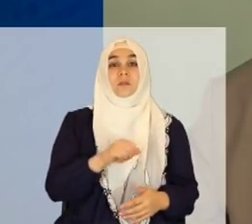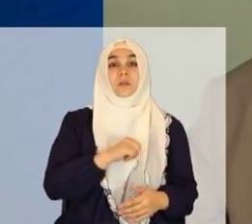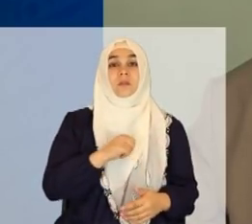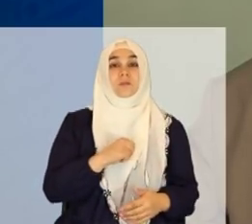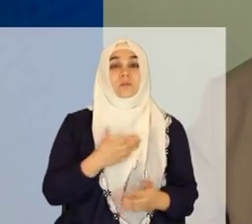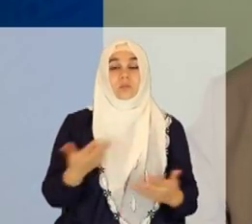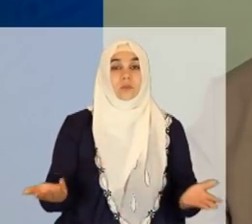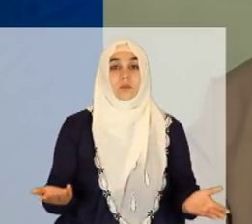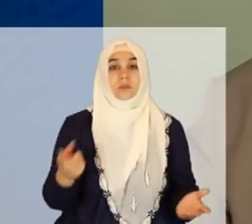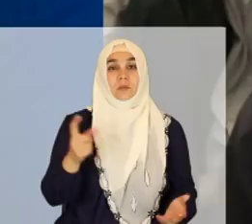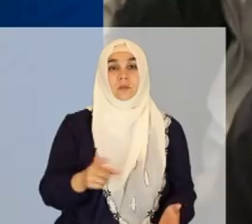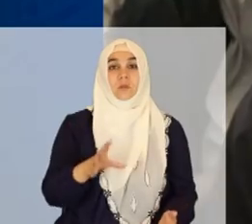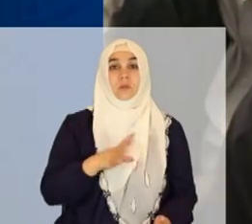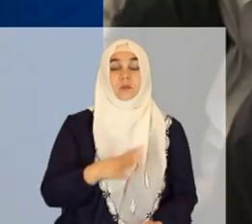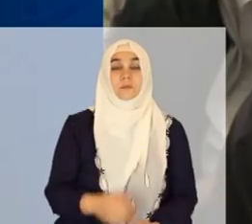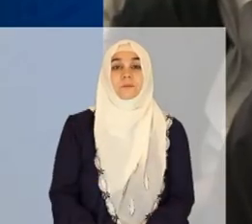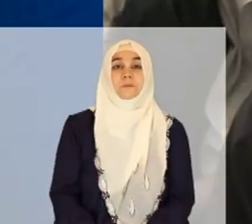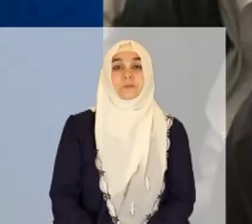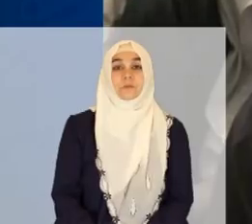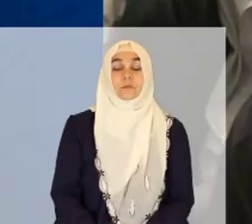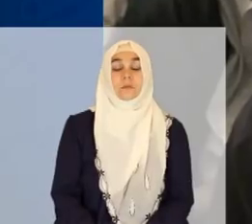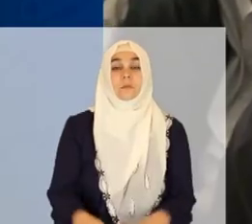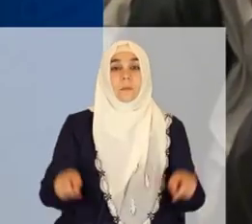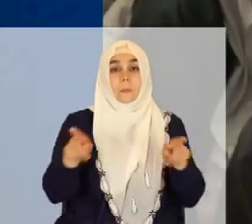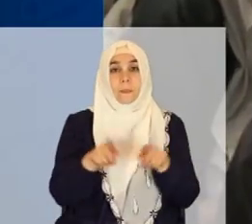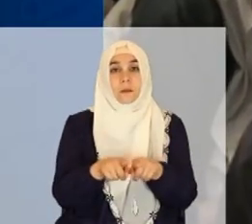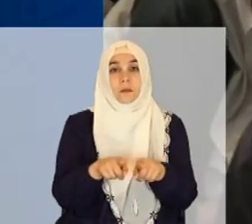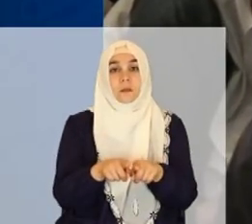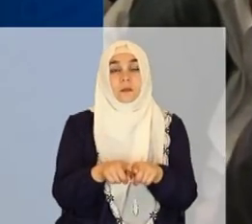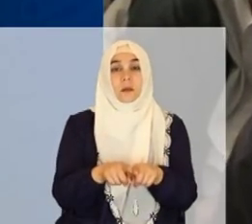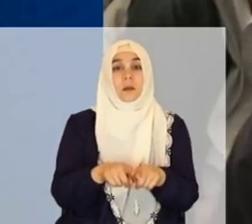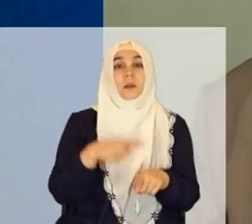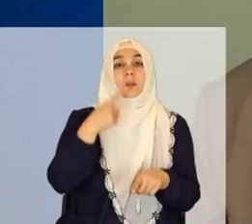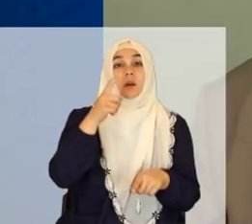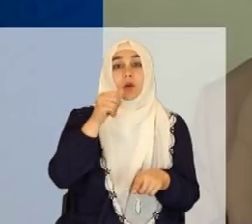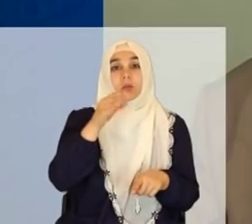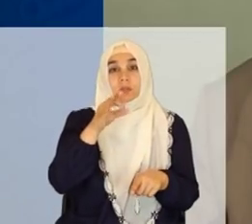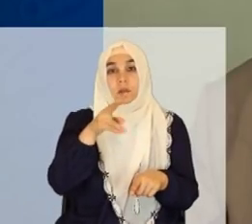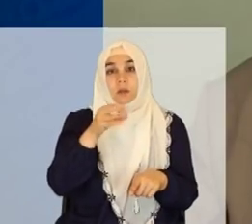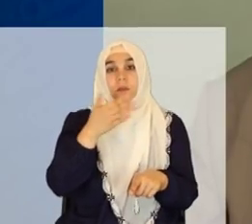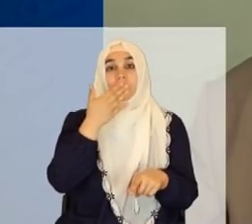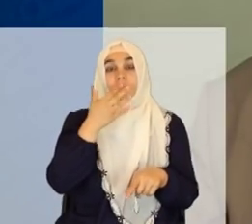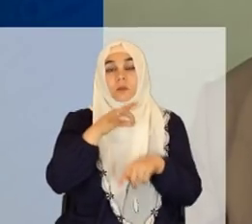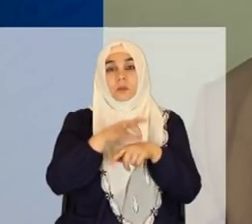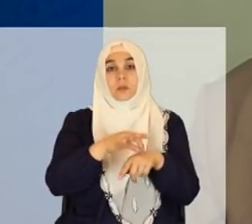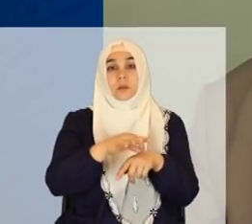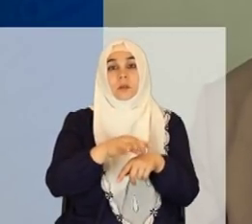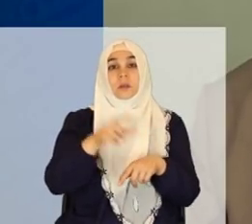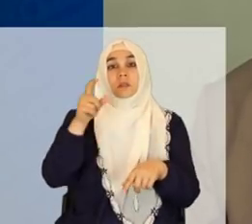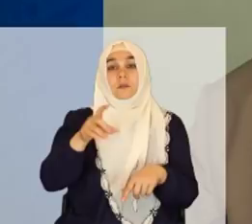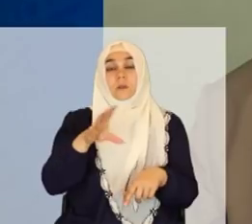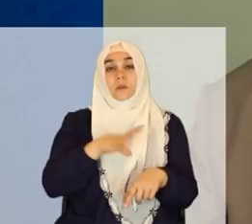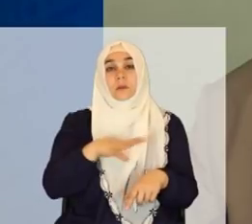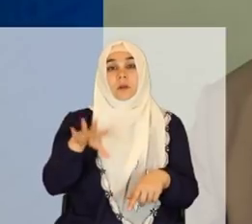bir foyda olmagan odam bo'ladi. Shuning uchun haligi xoslarning ro'zasi, ahli